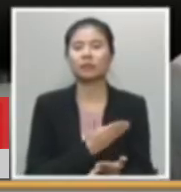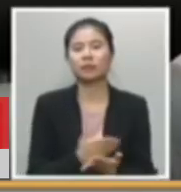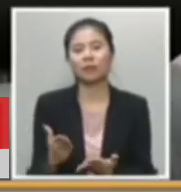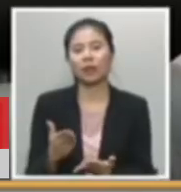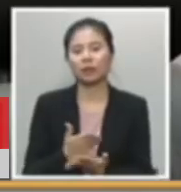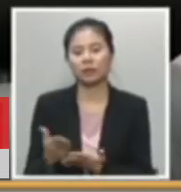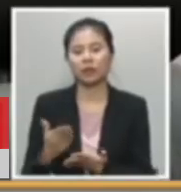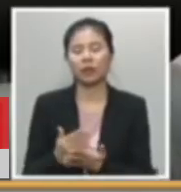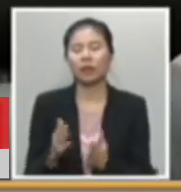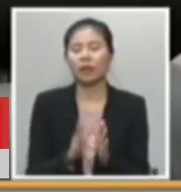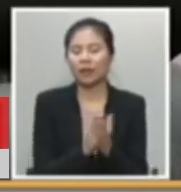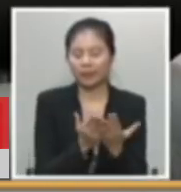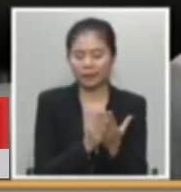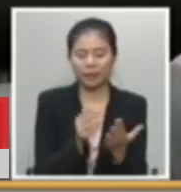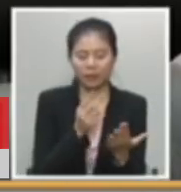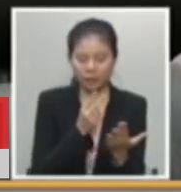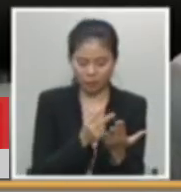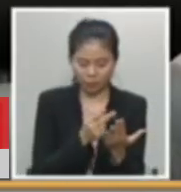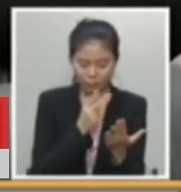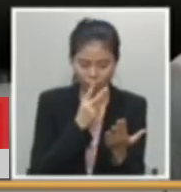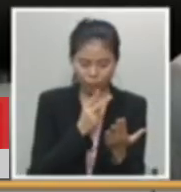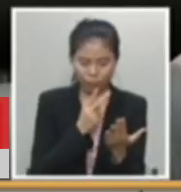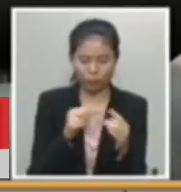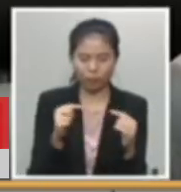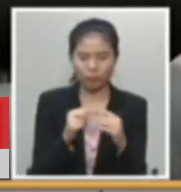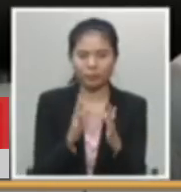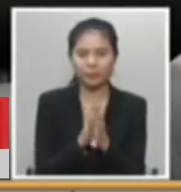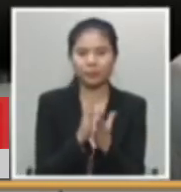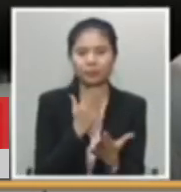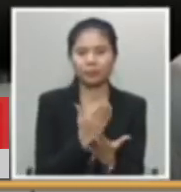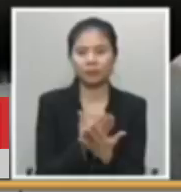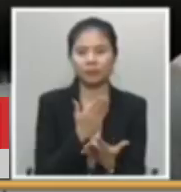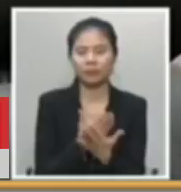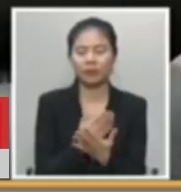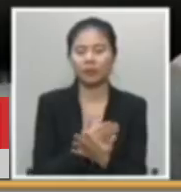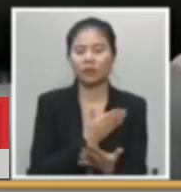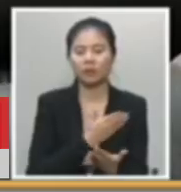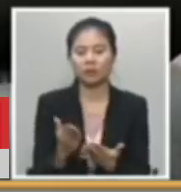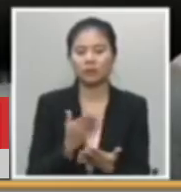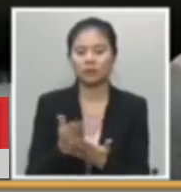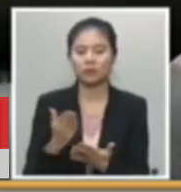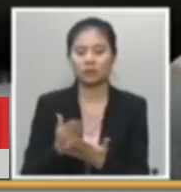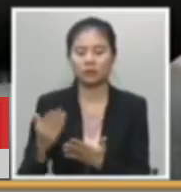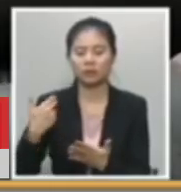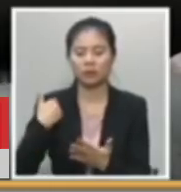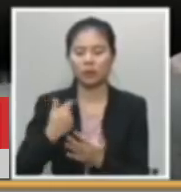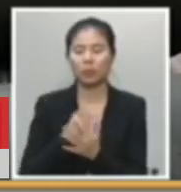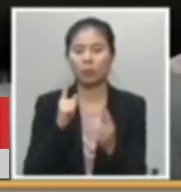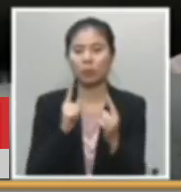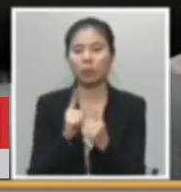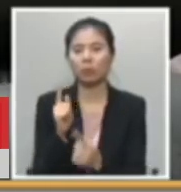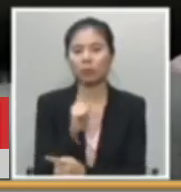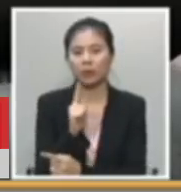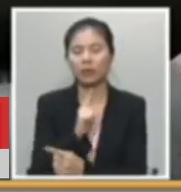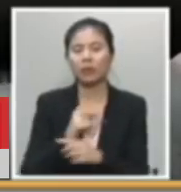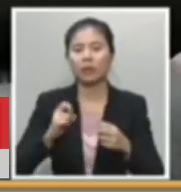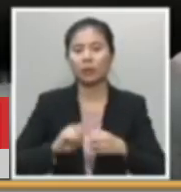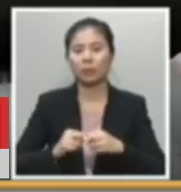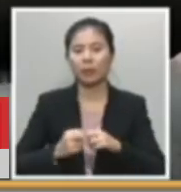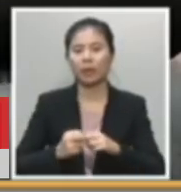เอกสารเล่มนี้นะครับตัวเอกสารงบประมาณภาครายจ่ายที่เราพบเห็นว่ามันเป็นปัญห